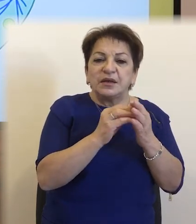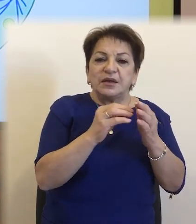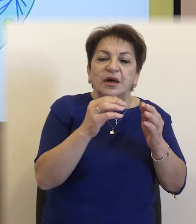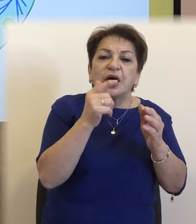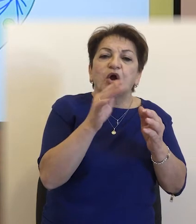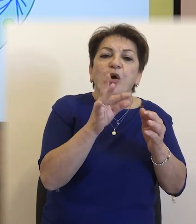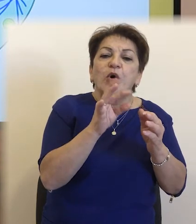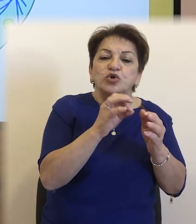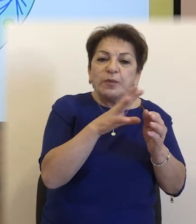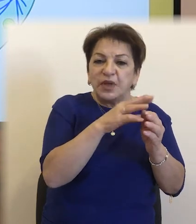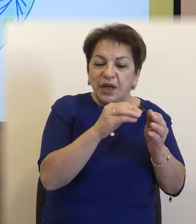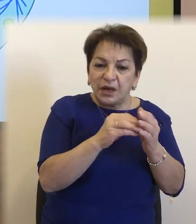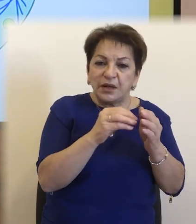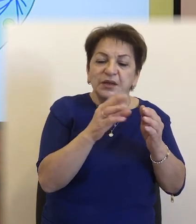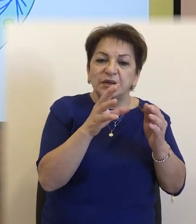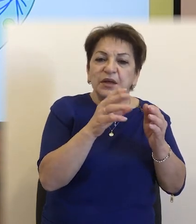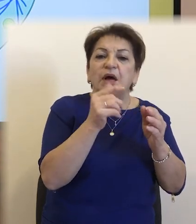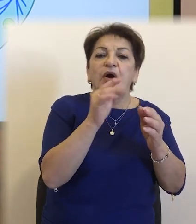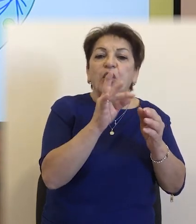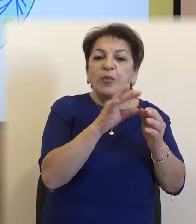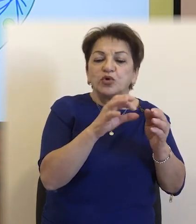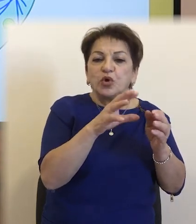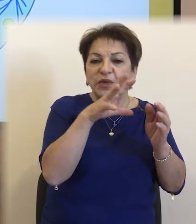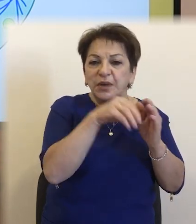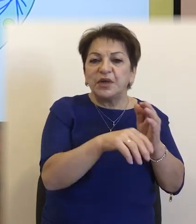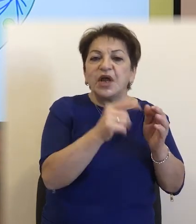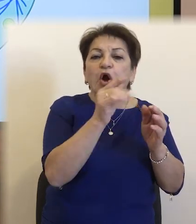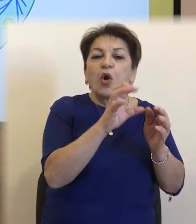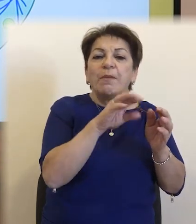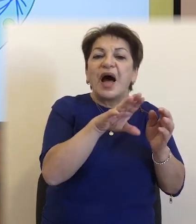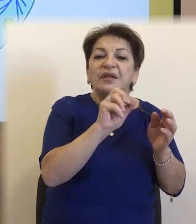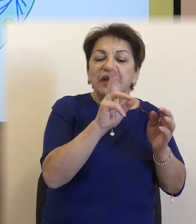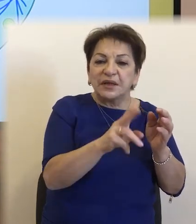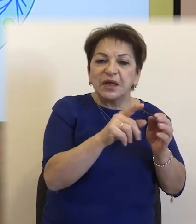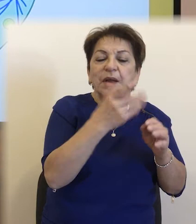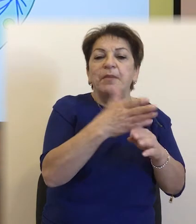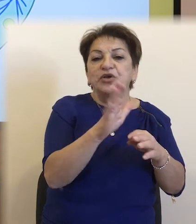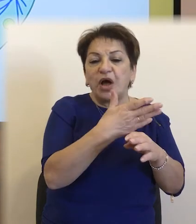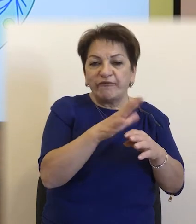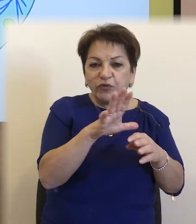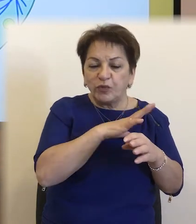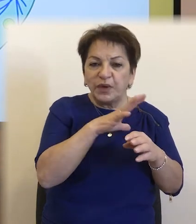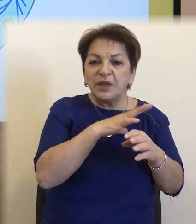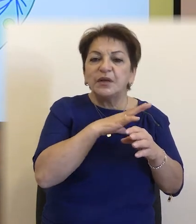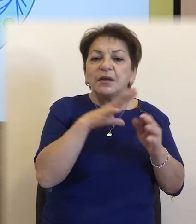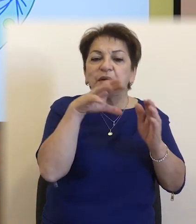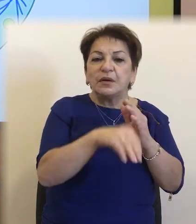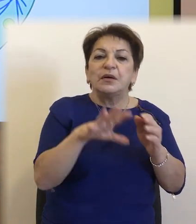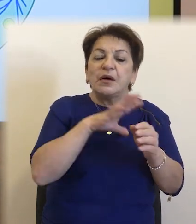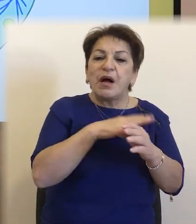բևերներ ծգել կրոմոսոմները և կրոմոսոմները կազմող կրոմատիտները միմիանցից բաժանբելով